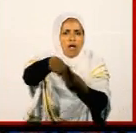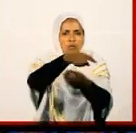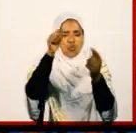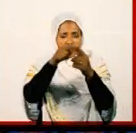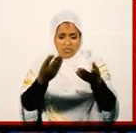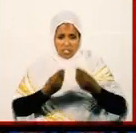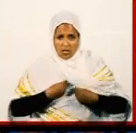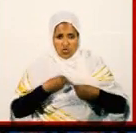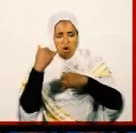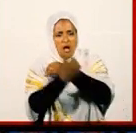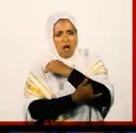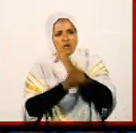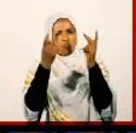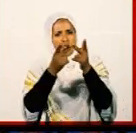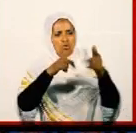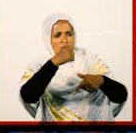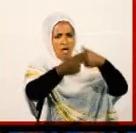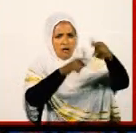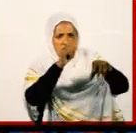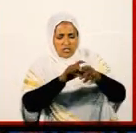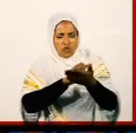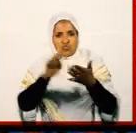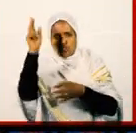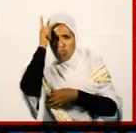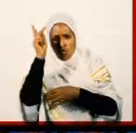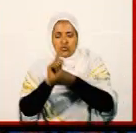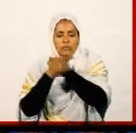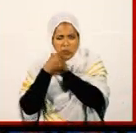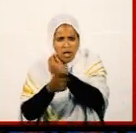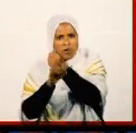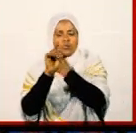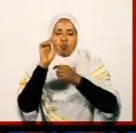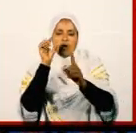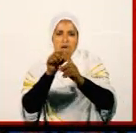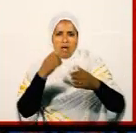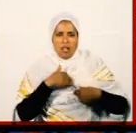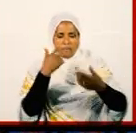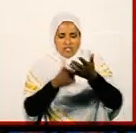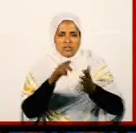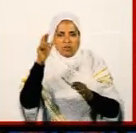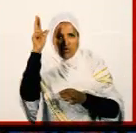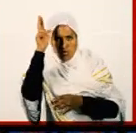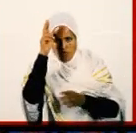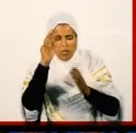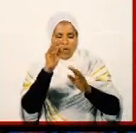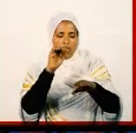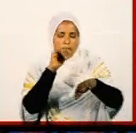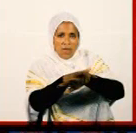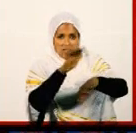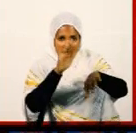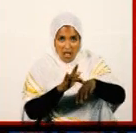ወደሚያስተምሩበት መንደር ወደ ተሰጣቸው አጉረስብ ከሲሄዱም እኮ ቅዱስ ጳውሎስ የሚናገረው አንድ ነገር አለ። በዚህ በሮሜ መልእክቱ